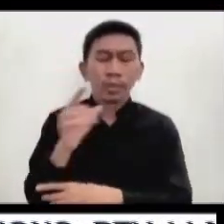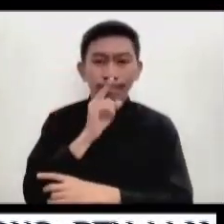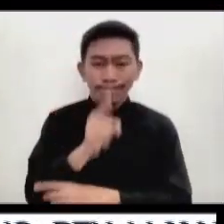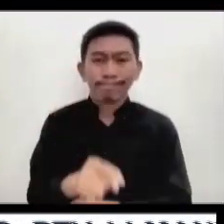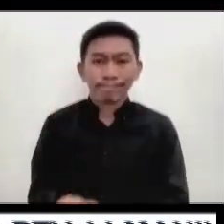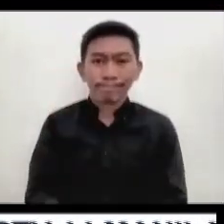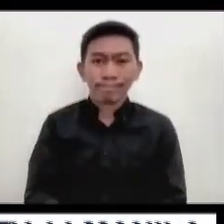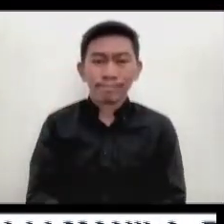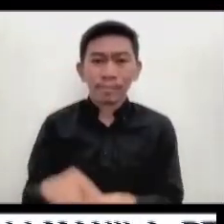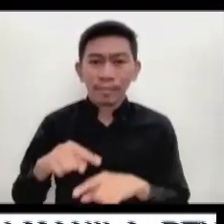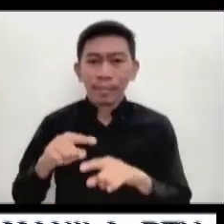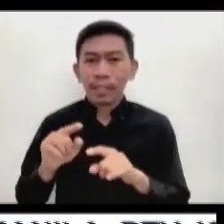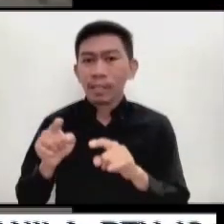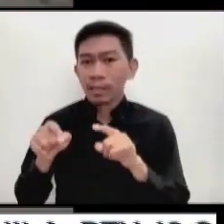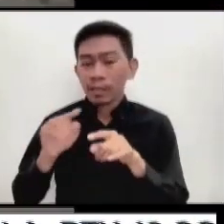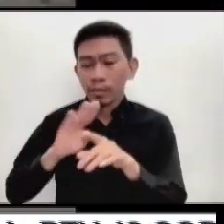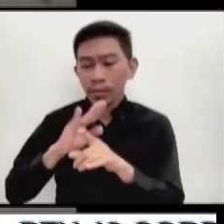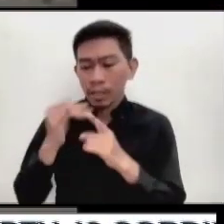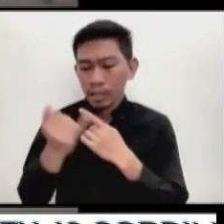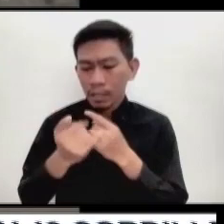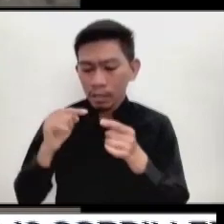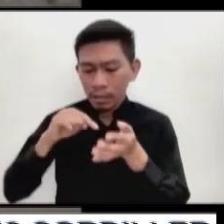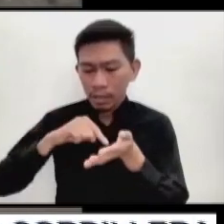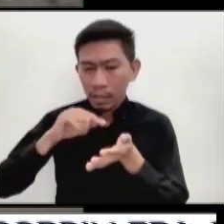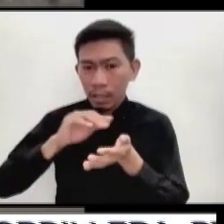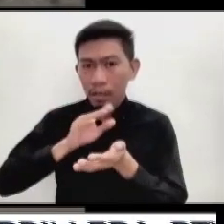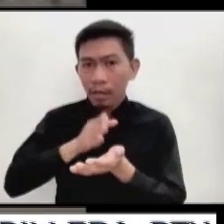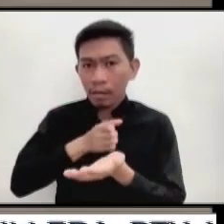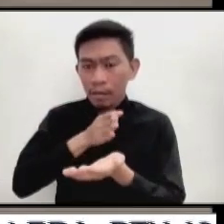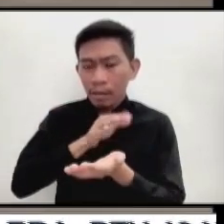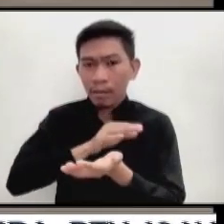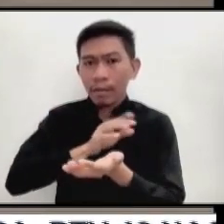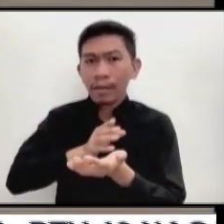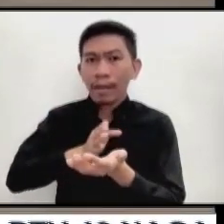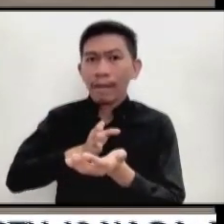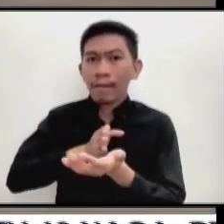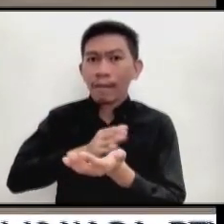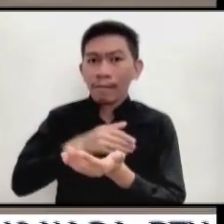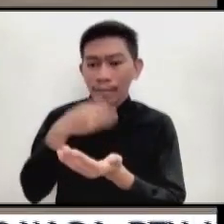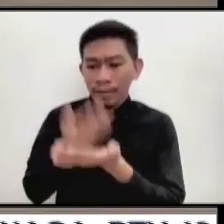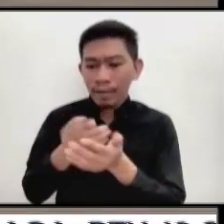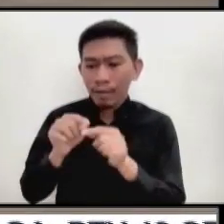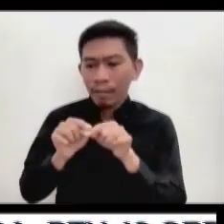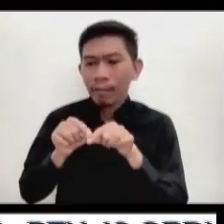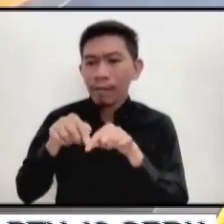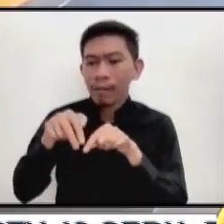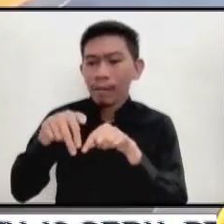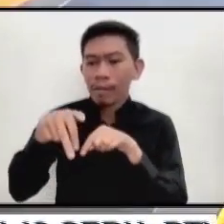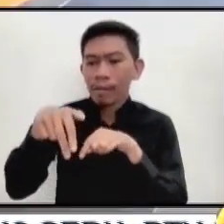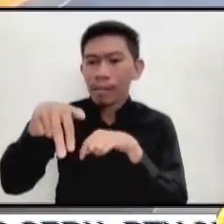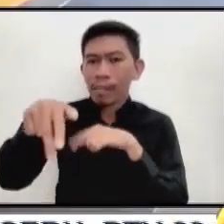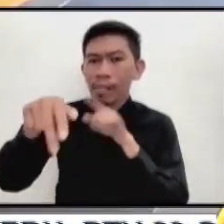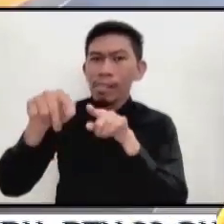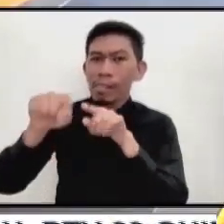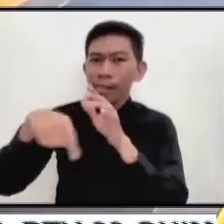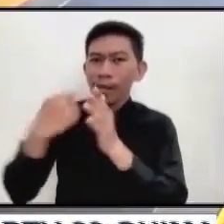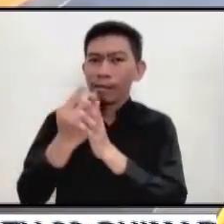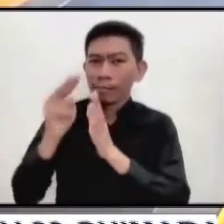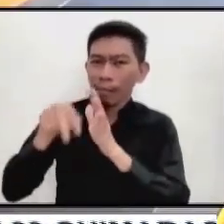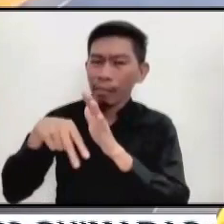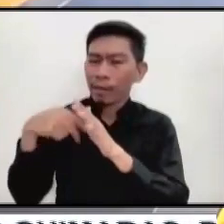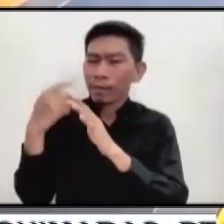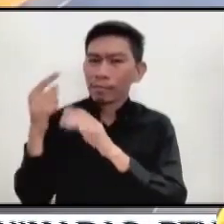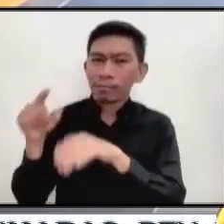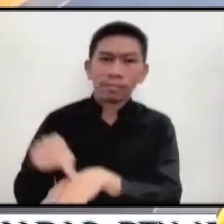ng barangay Pichon, you have to walk several hours papakunta sa sitio. Mm-hmm. Well, Governor, yesterday nakausap namin yung